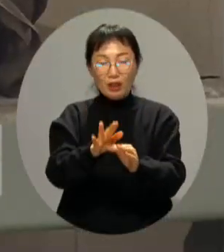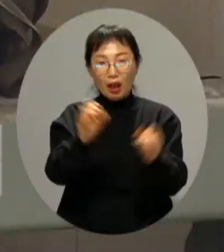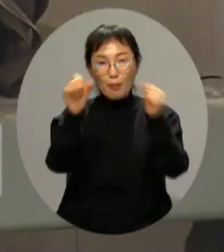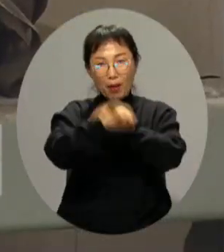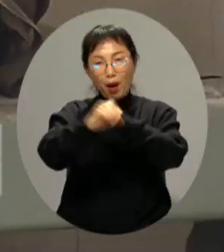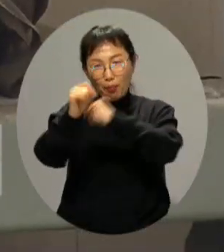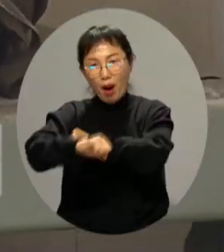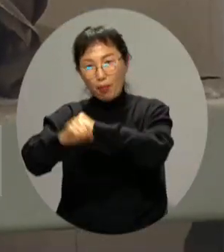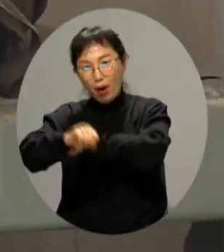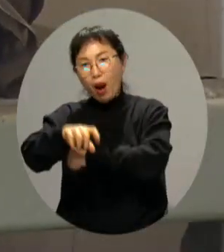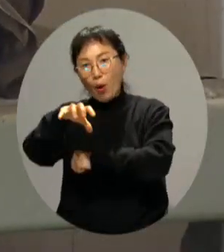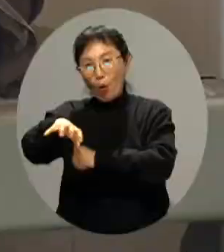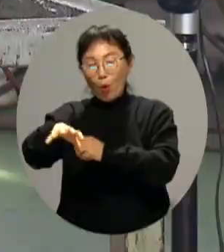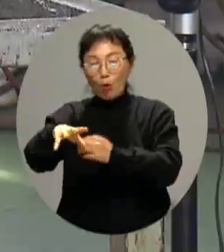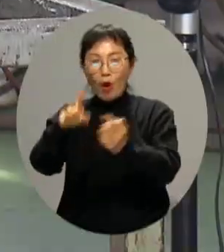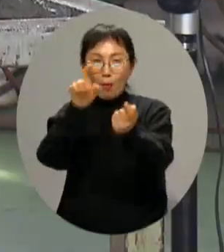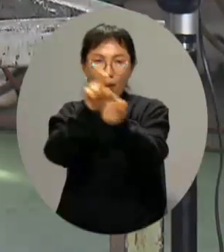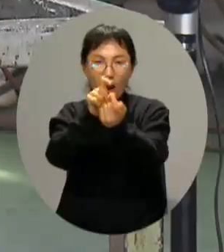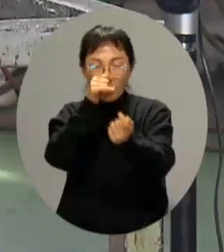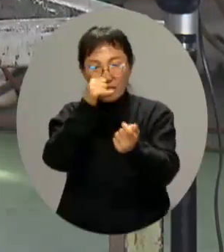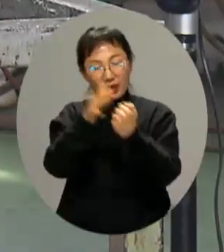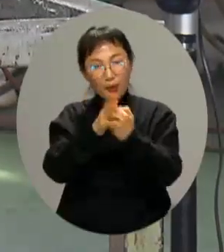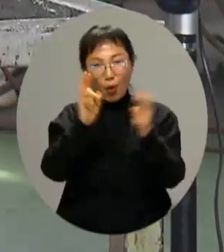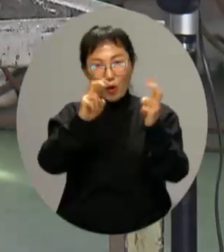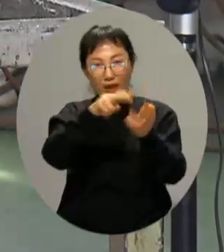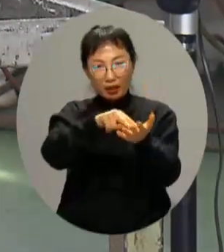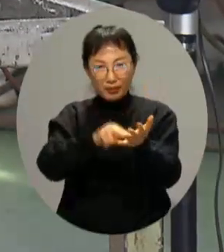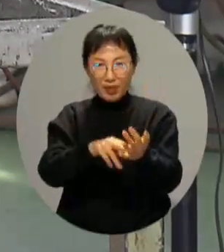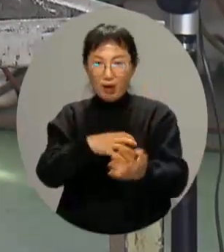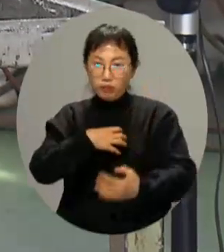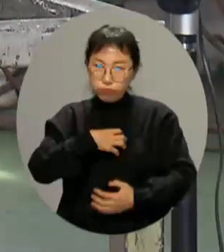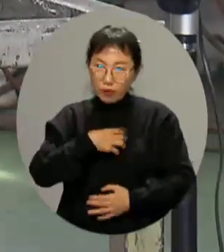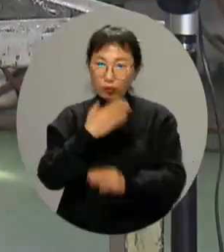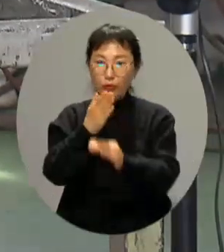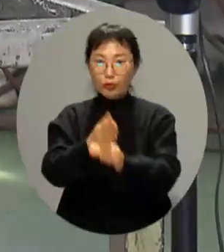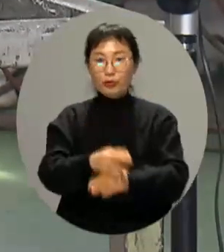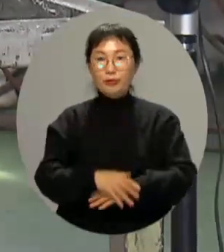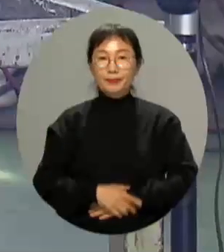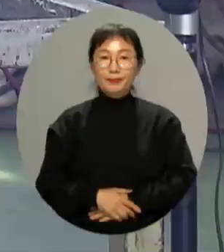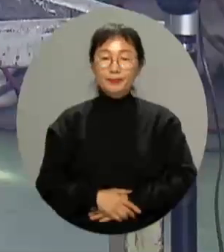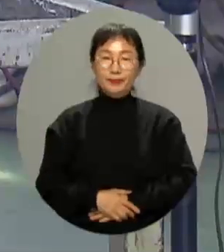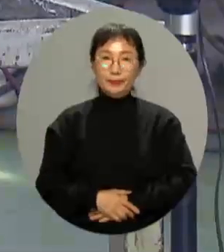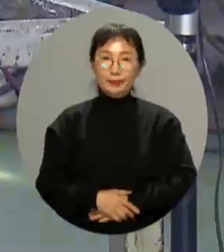흑자두산의 직면하지 않을까 업계의 걱정이 커지고 있습니다 MBC 뉴스 9차원입니다